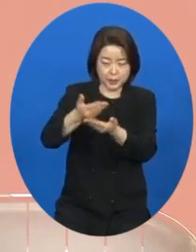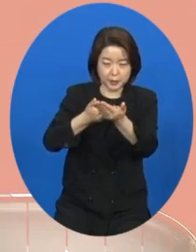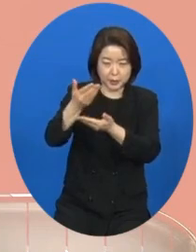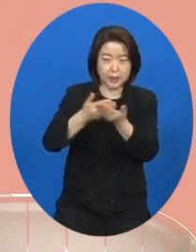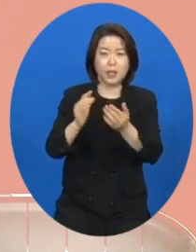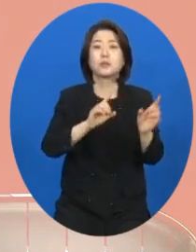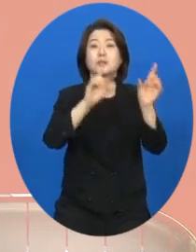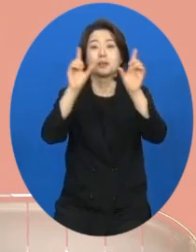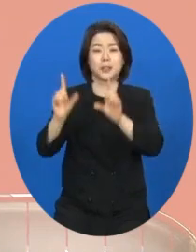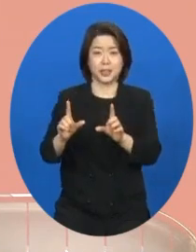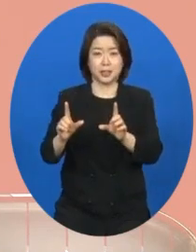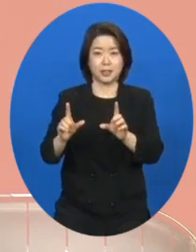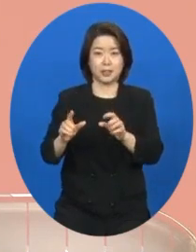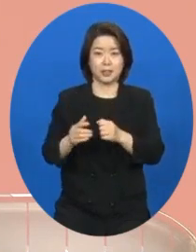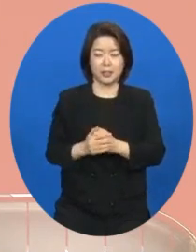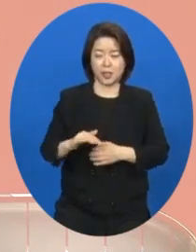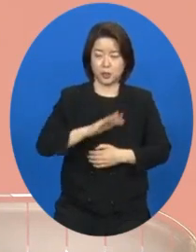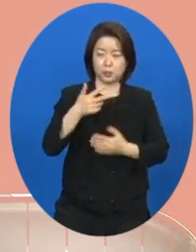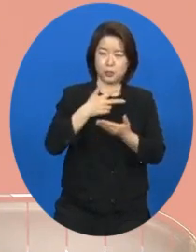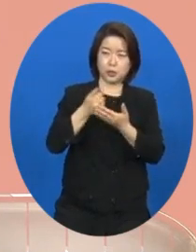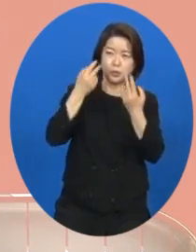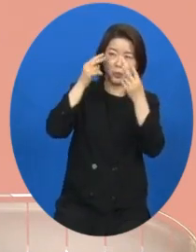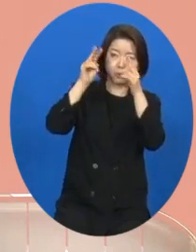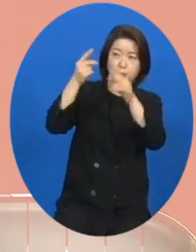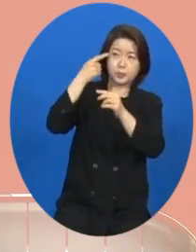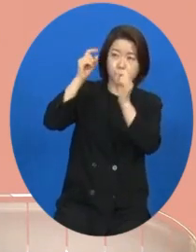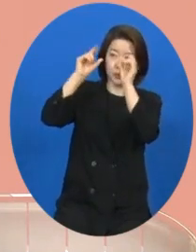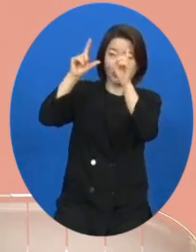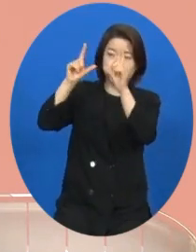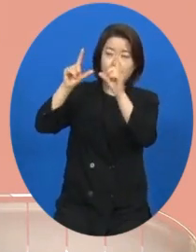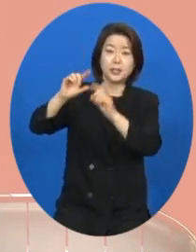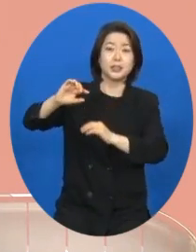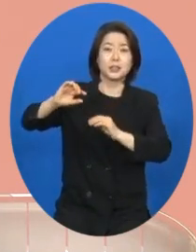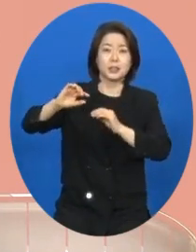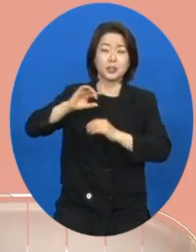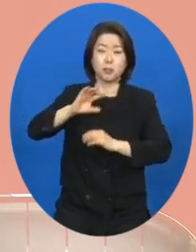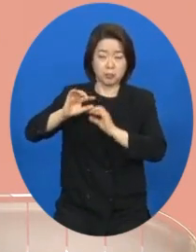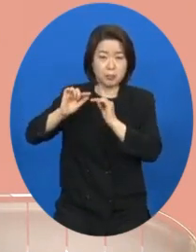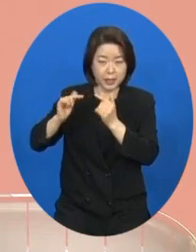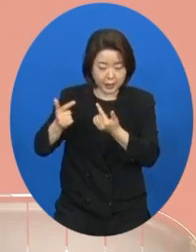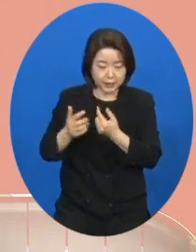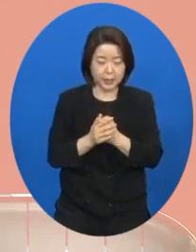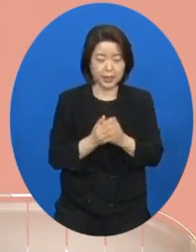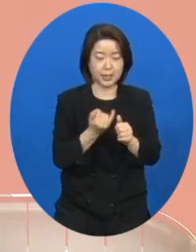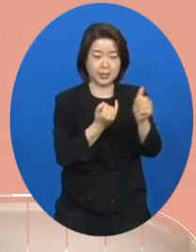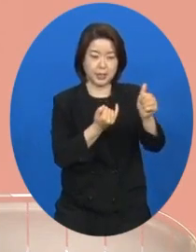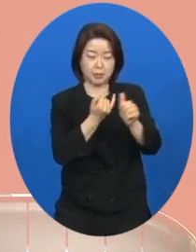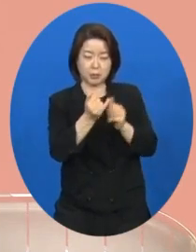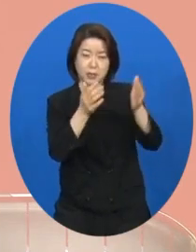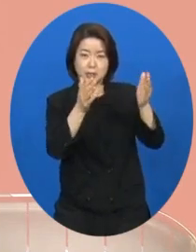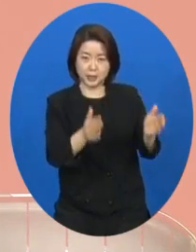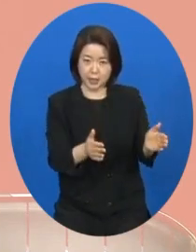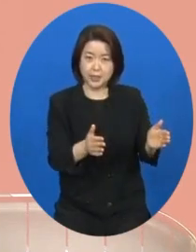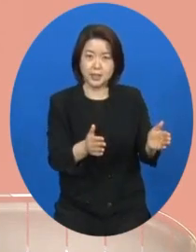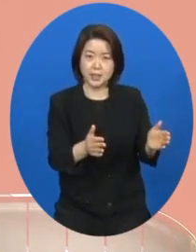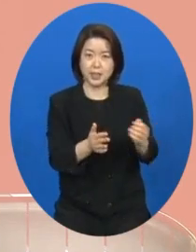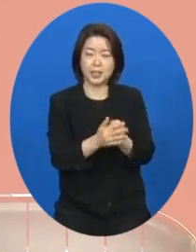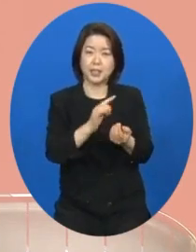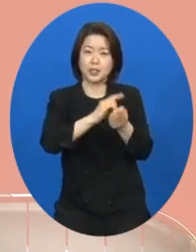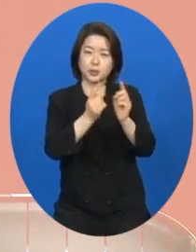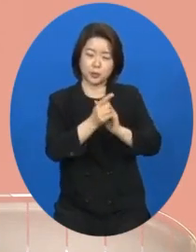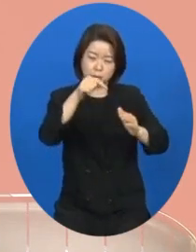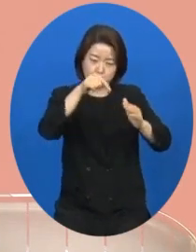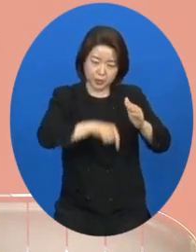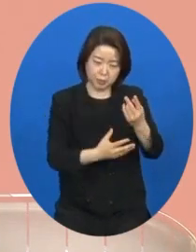보니까 우리가 주님을 바라보는 눈만 열린 것이 아니고 남편과 아내 사이에 서로